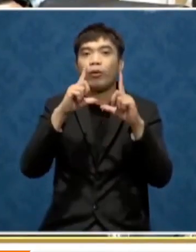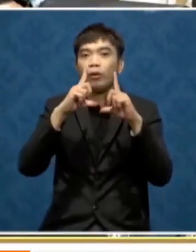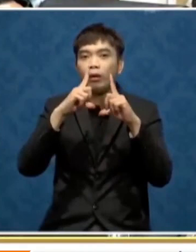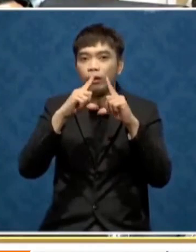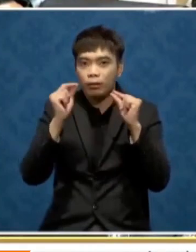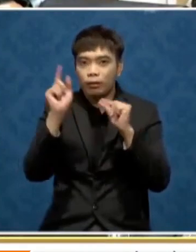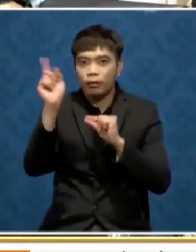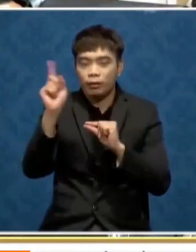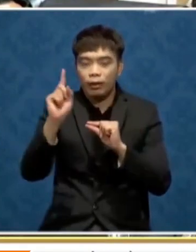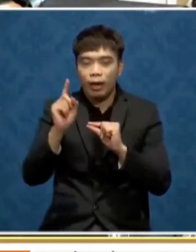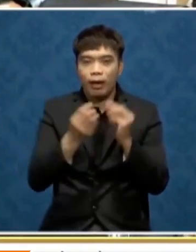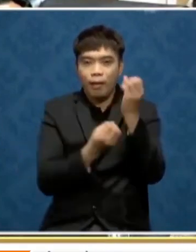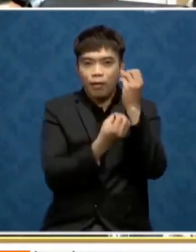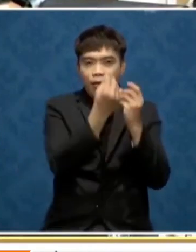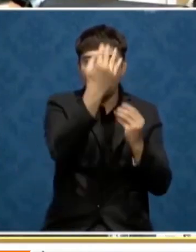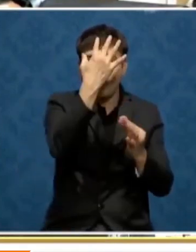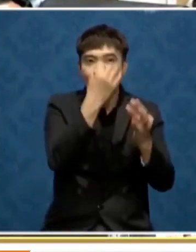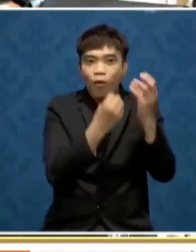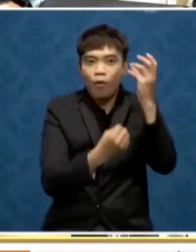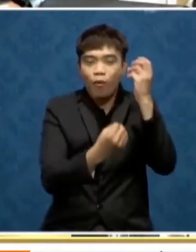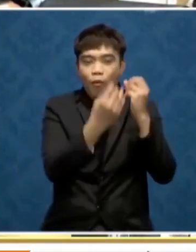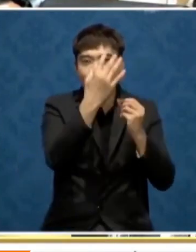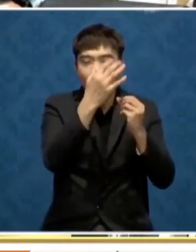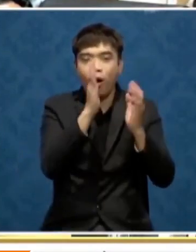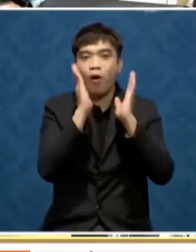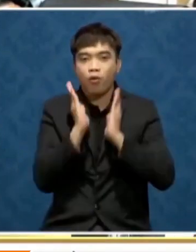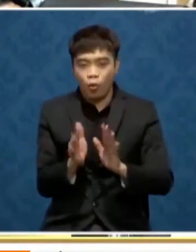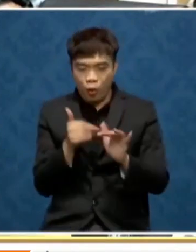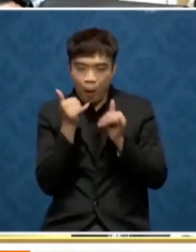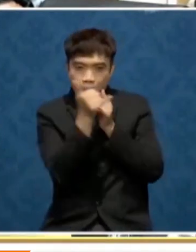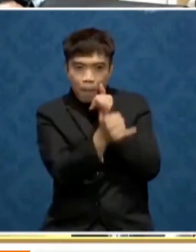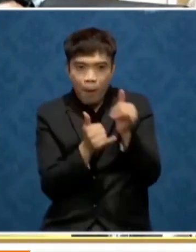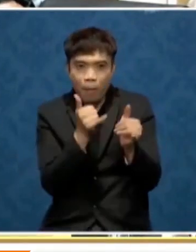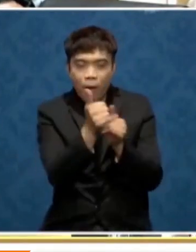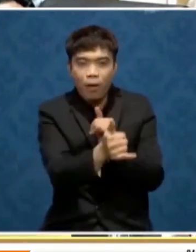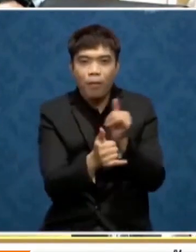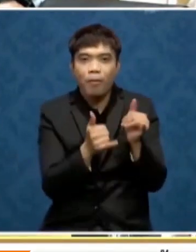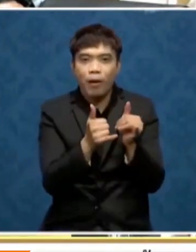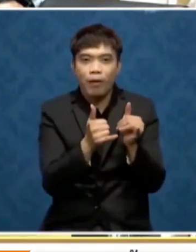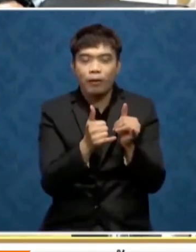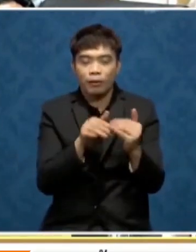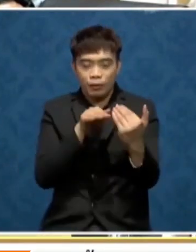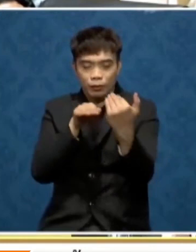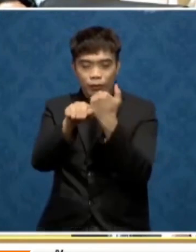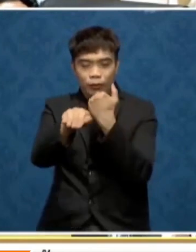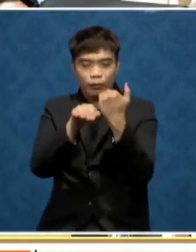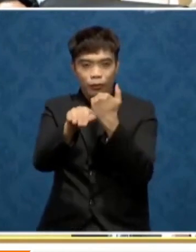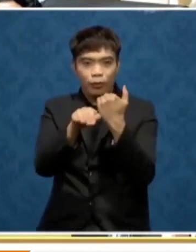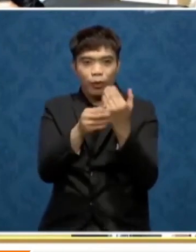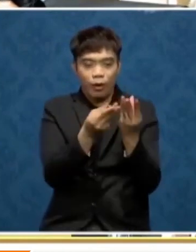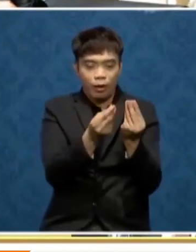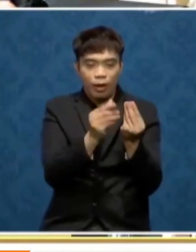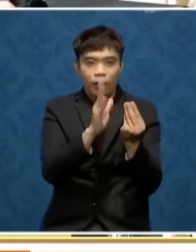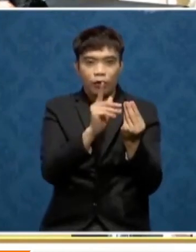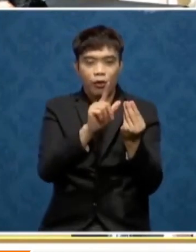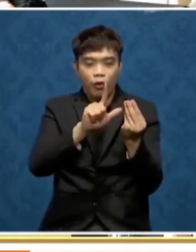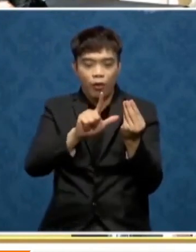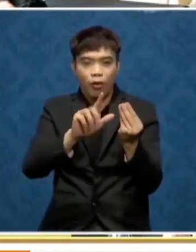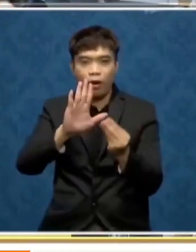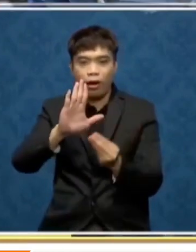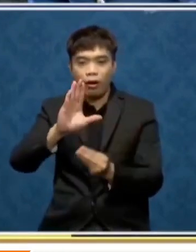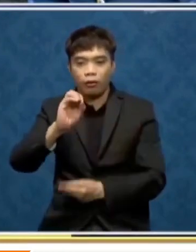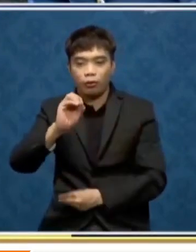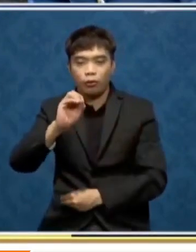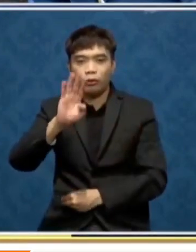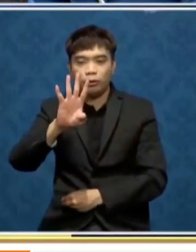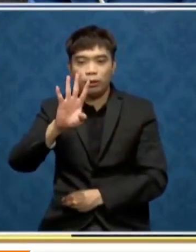นในจังหวัดเชียงรายครับที่ตำบลวาวีอำเภอแม่สวยนะครับบนเส้นทางทางหลวงชนบทที่ชร5047นะ